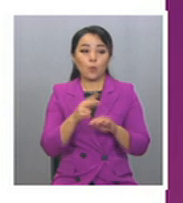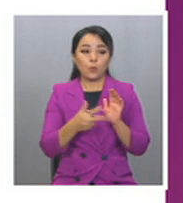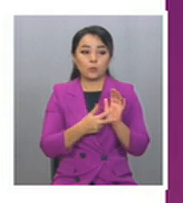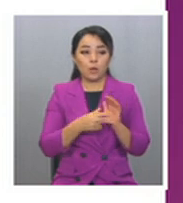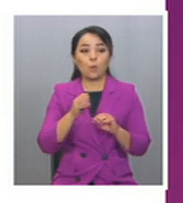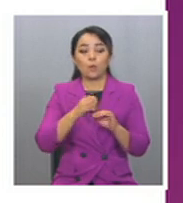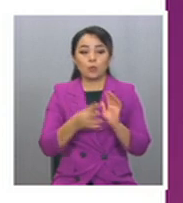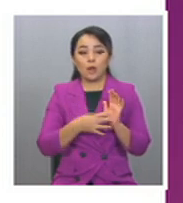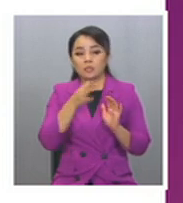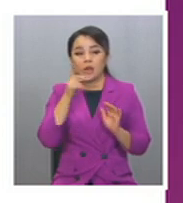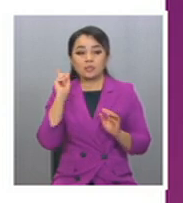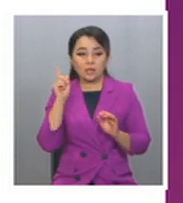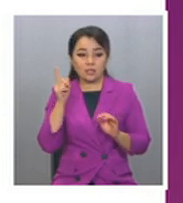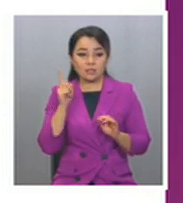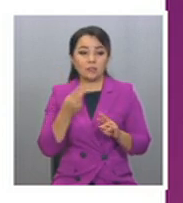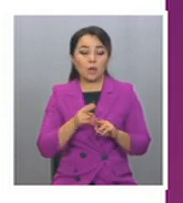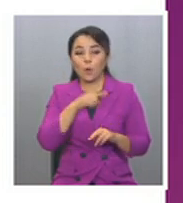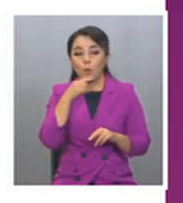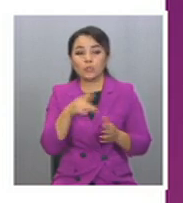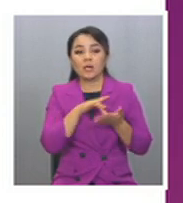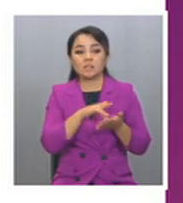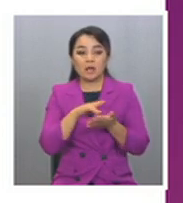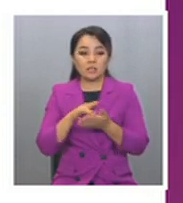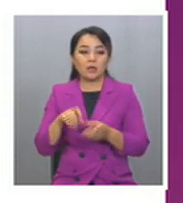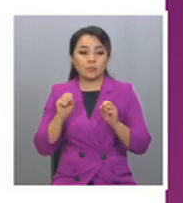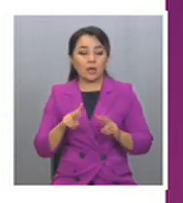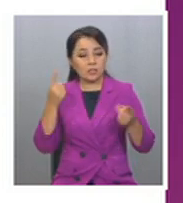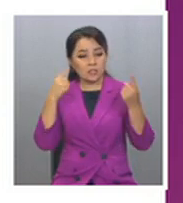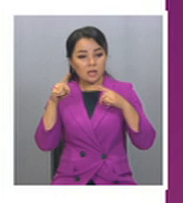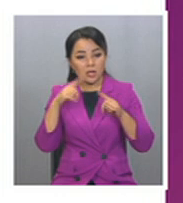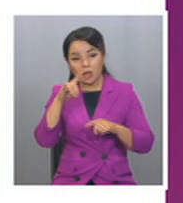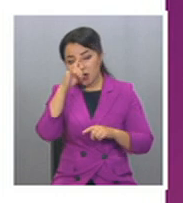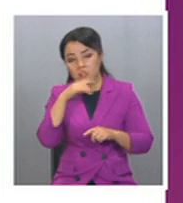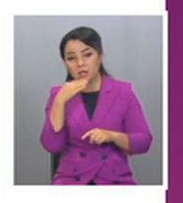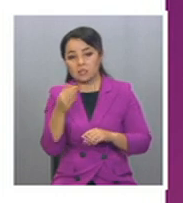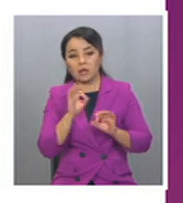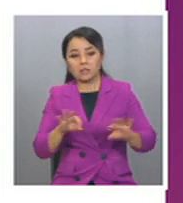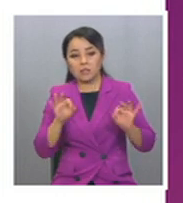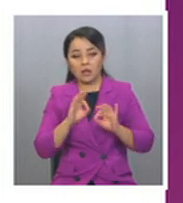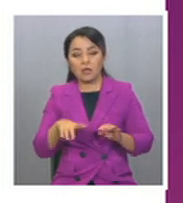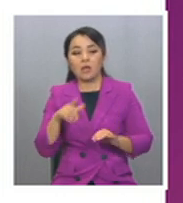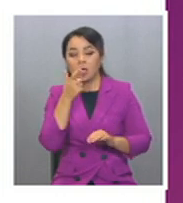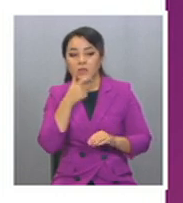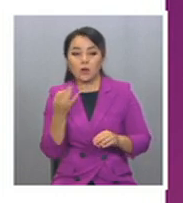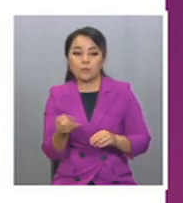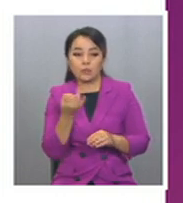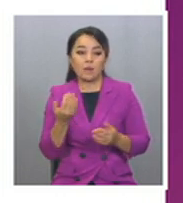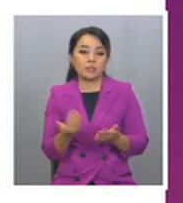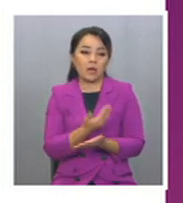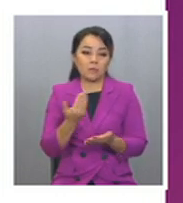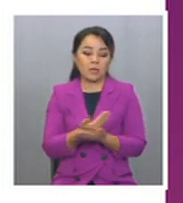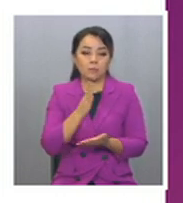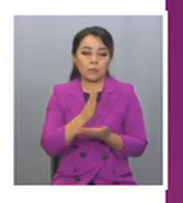18-19 ғасырлардағы орыс саяхатшылары шығармаларындағы қазақтар туралы этнографиялық мәліметтерге свод